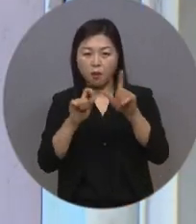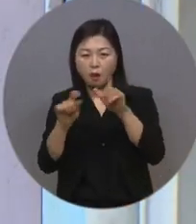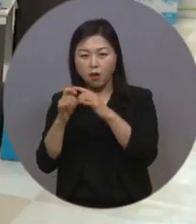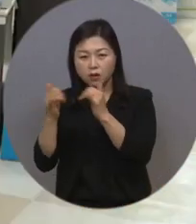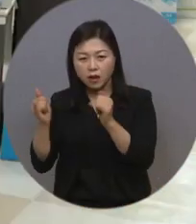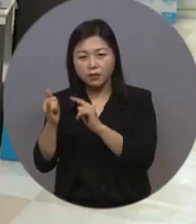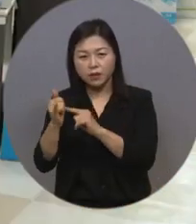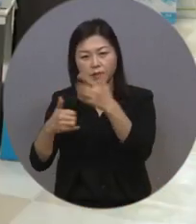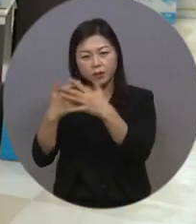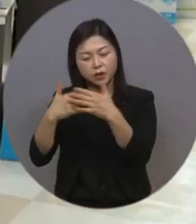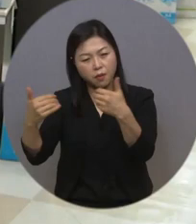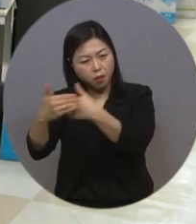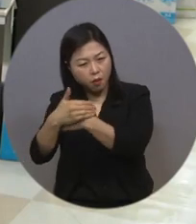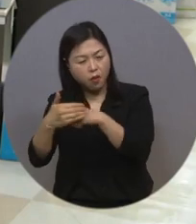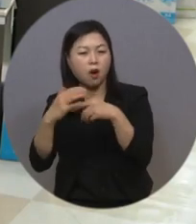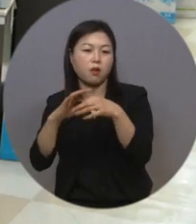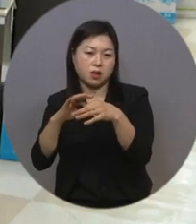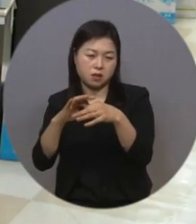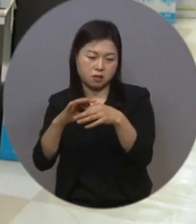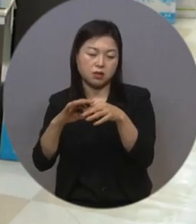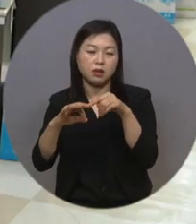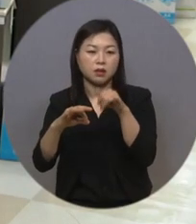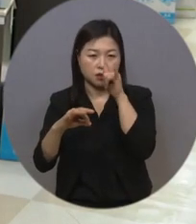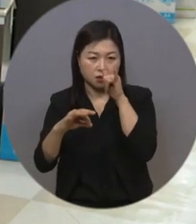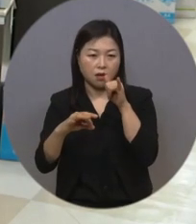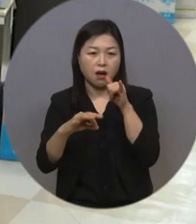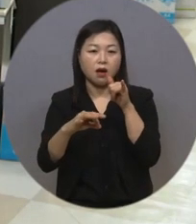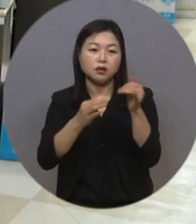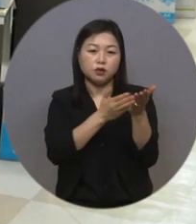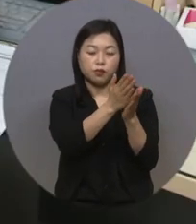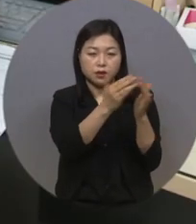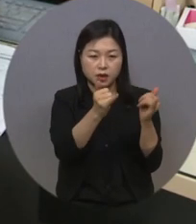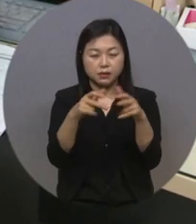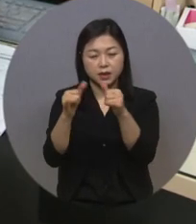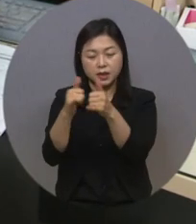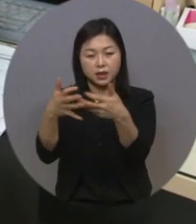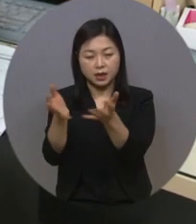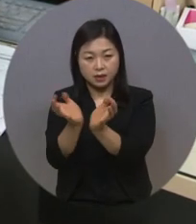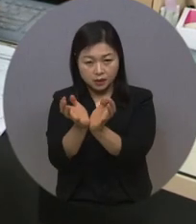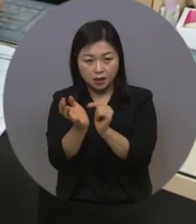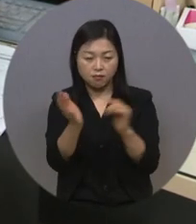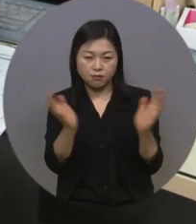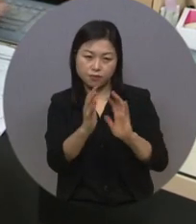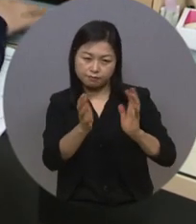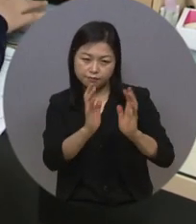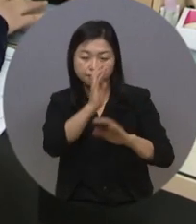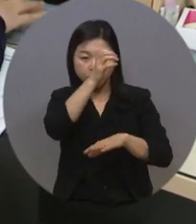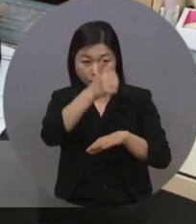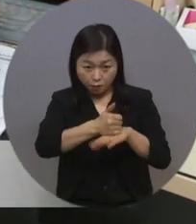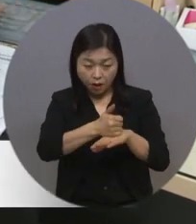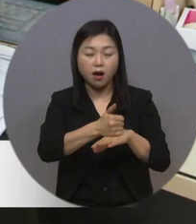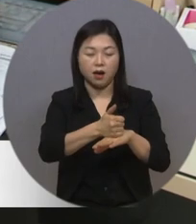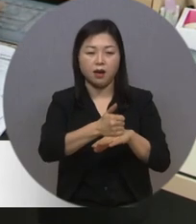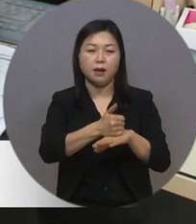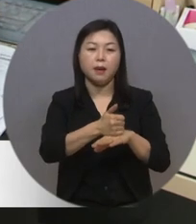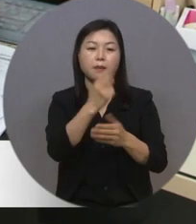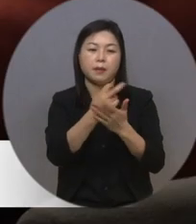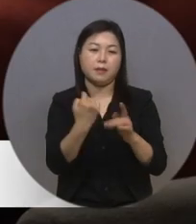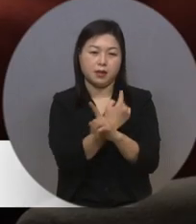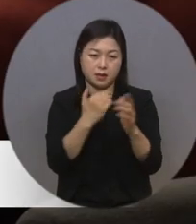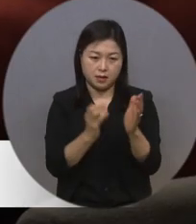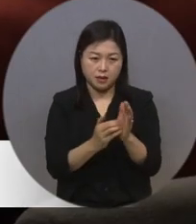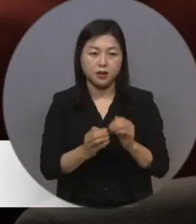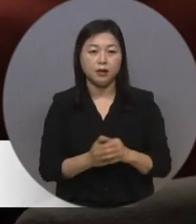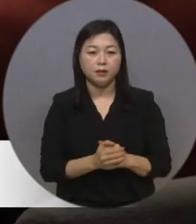후속 조치로 관련 전문가와 장애인 단체 등의 논의 결과에 따라 마련됐습니다. 이에 따라 지상파와